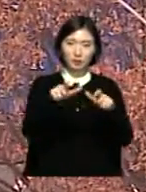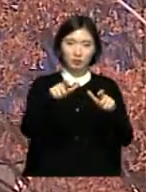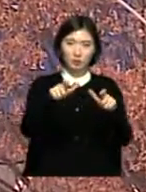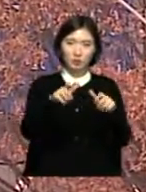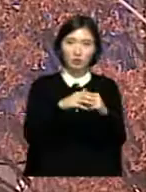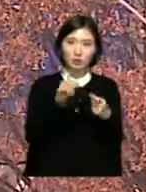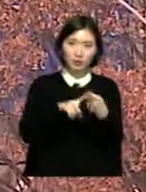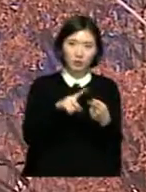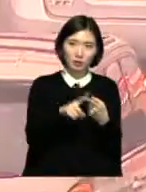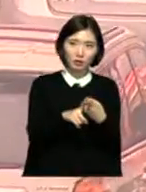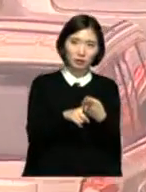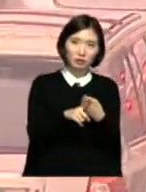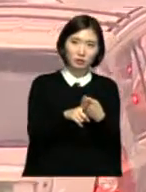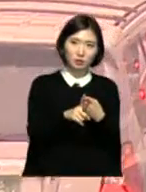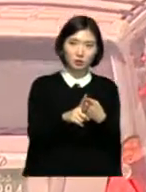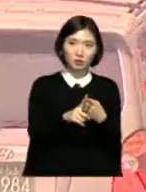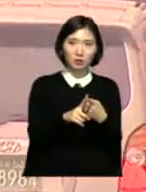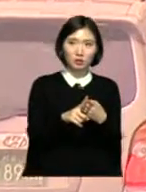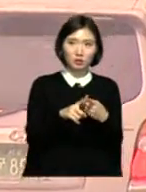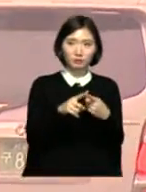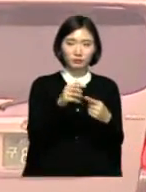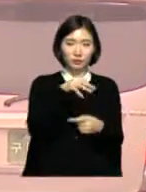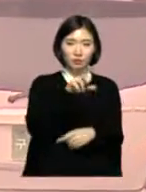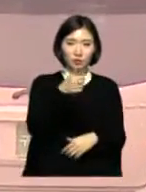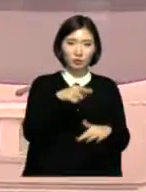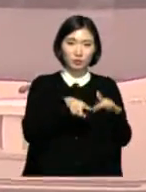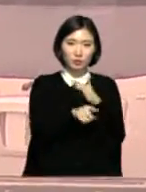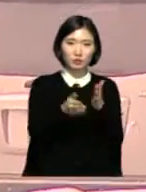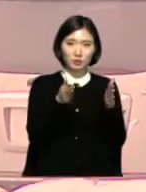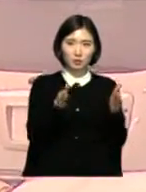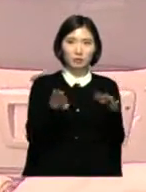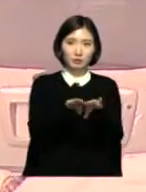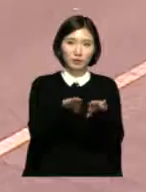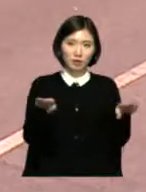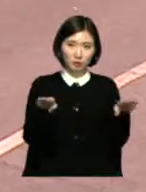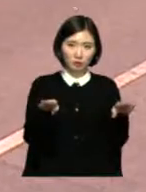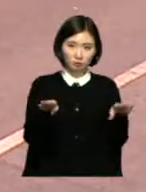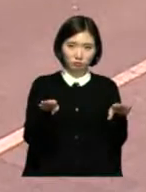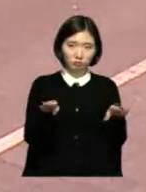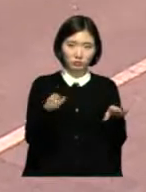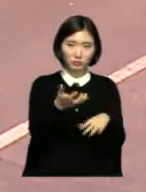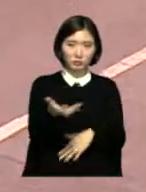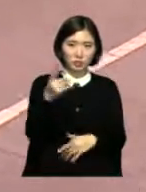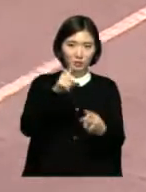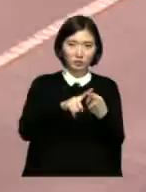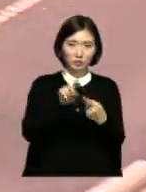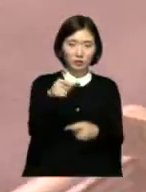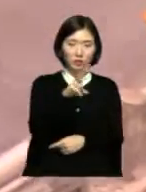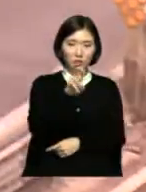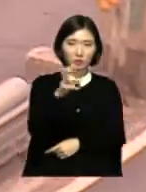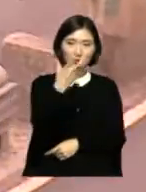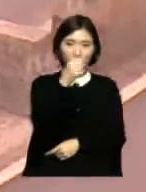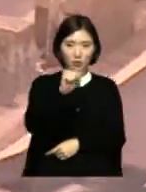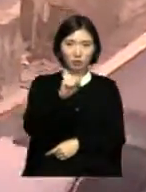막는 원인으로 지목된 천호 지하차도. 평면화 사업을 진행할 경우 약 120억 원의